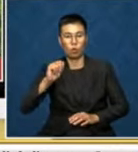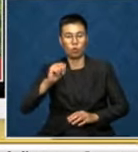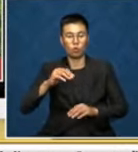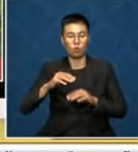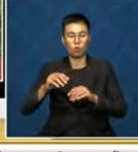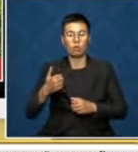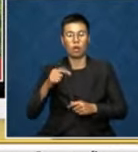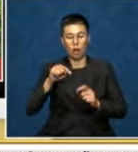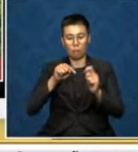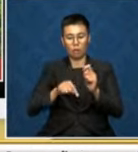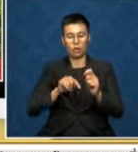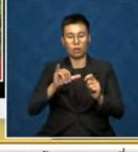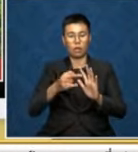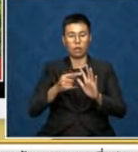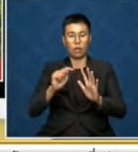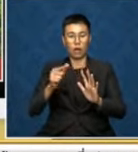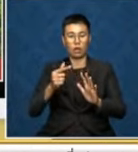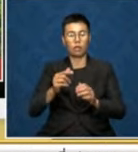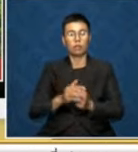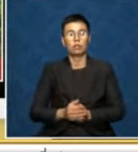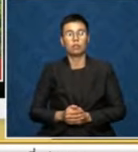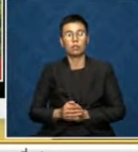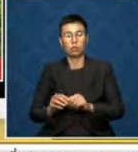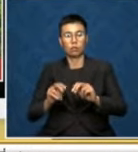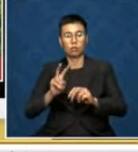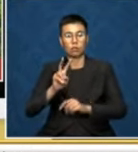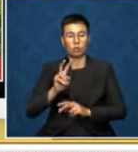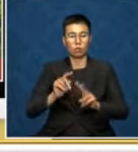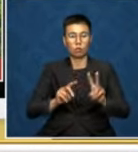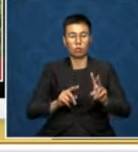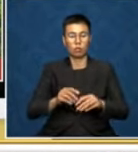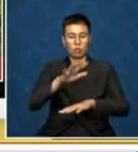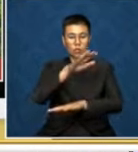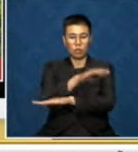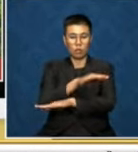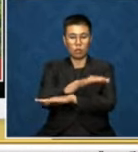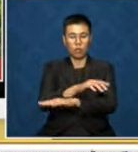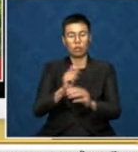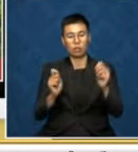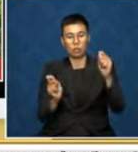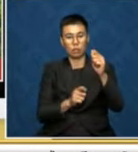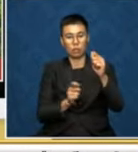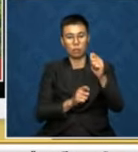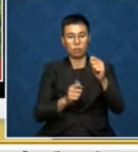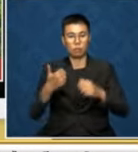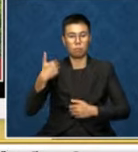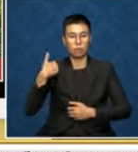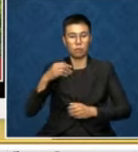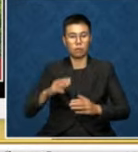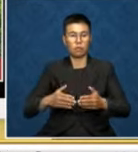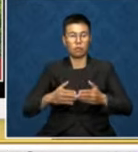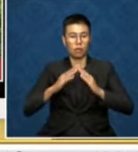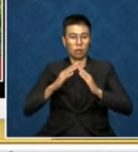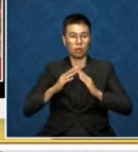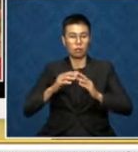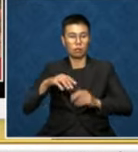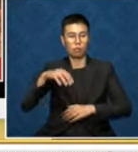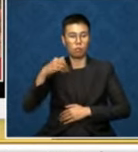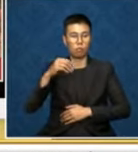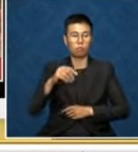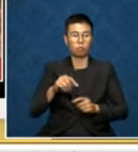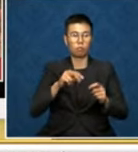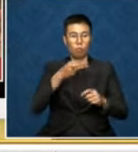งอำเภอยางตลาด2ถนนสาย4แยกกำนันถึงปากทางบ้านตูมที่ตั้งหมู่1ตำบล